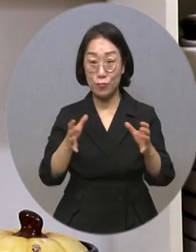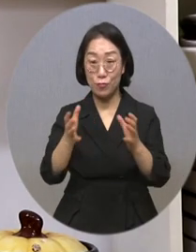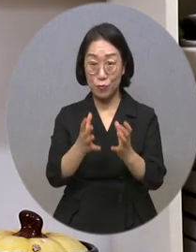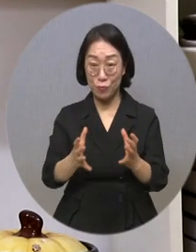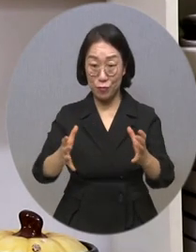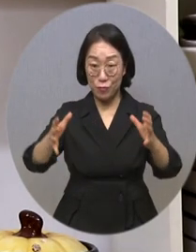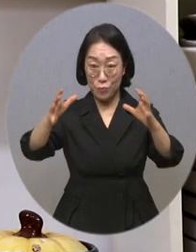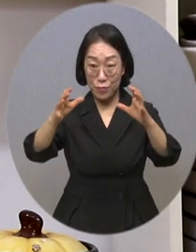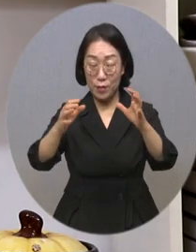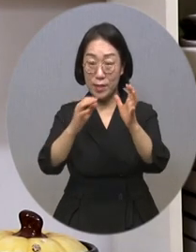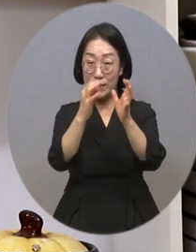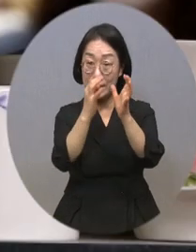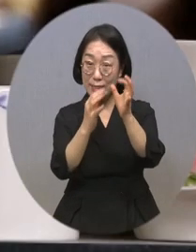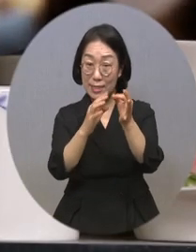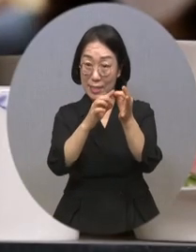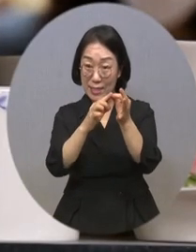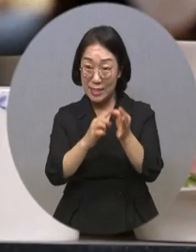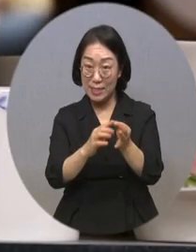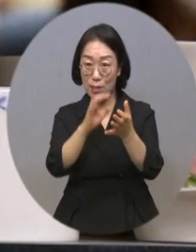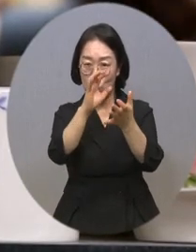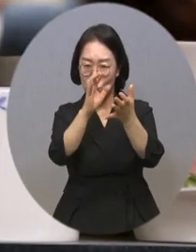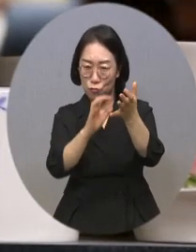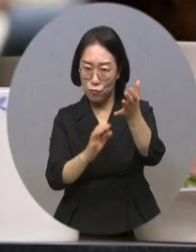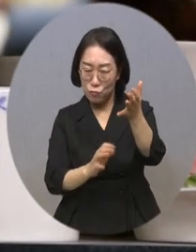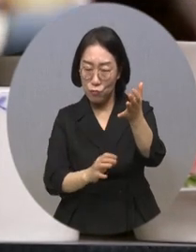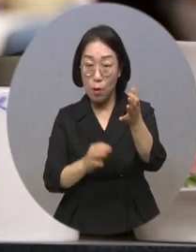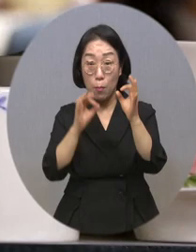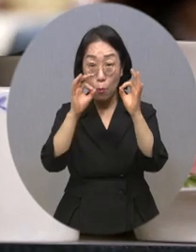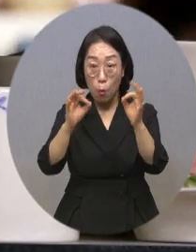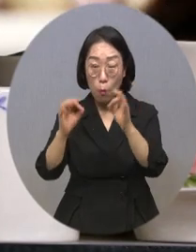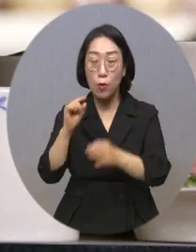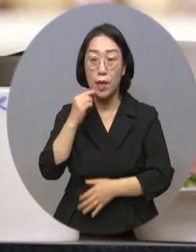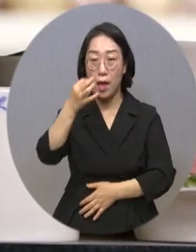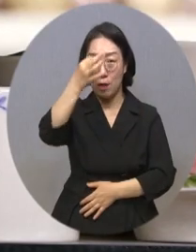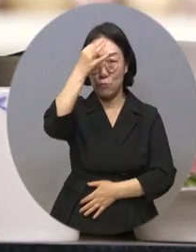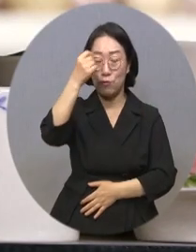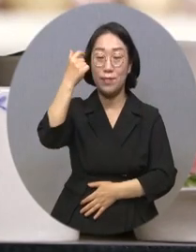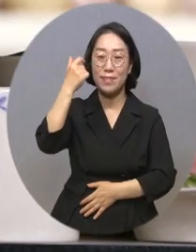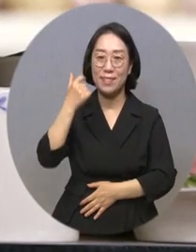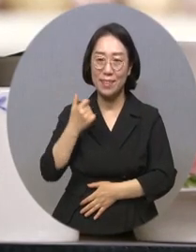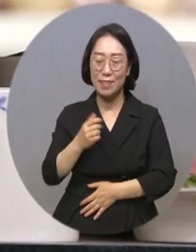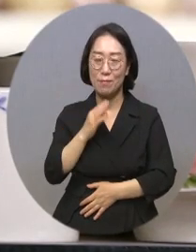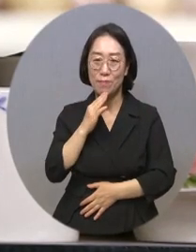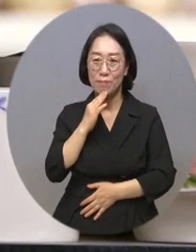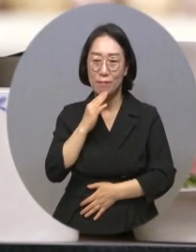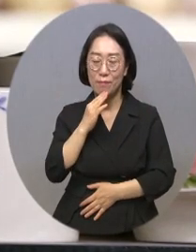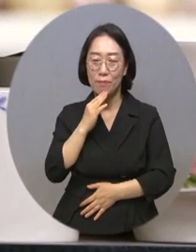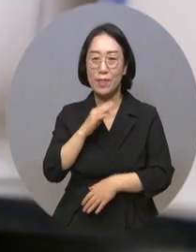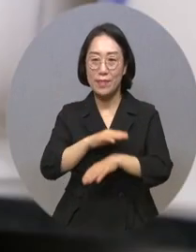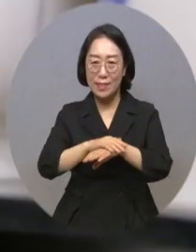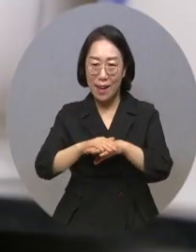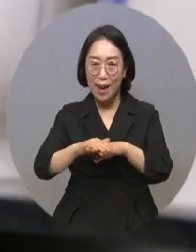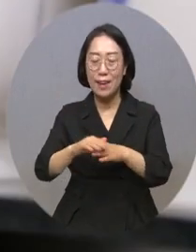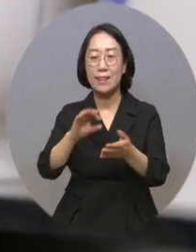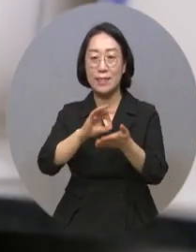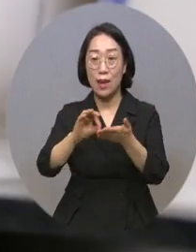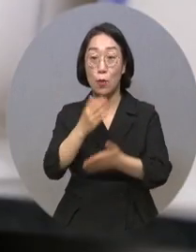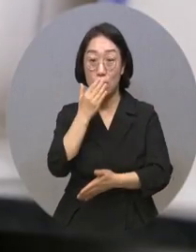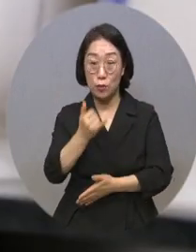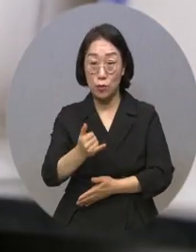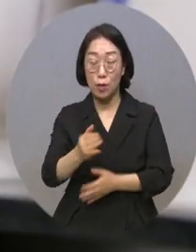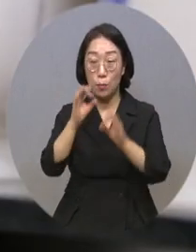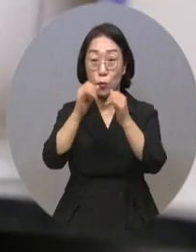캘리그라피를 덧입힌 작품들은 예술성과 실용성이 더해져 멋스러운 공예 작품으로 재탄생해